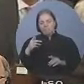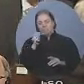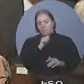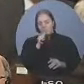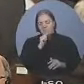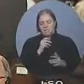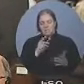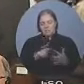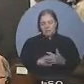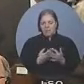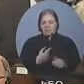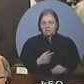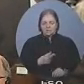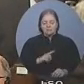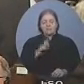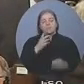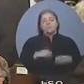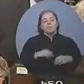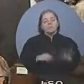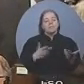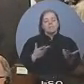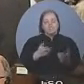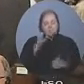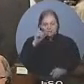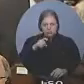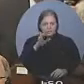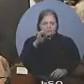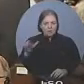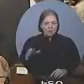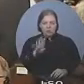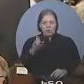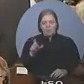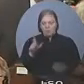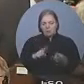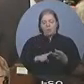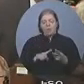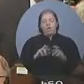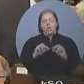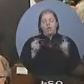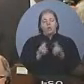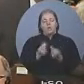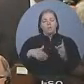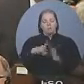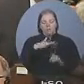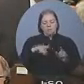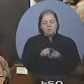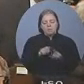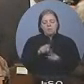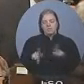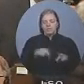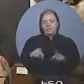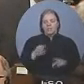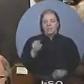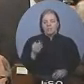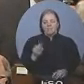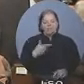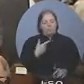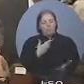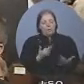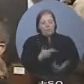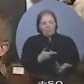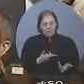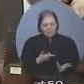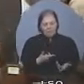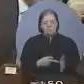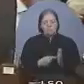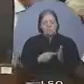le Président. Qu'attend le premier ministre pour écouter le Bloc québécois, les groupes environnementaux et maintenant les gens d'affaires? Qu'attend-il pour